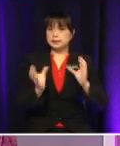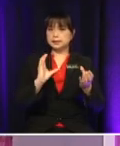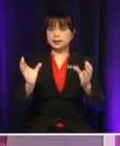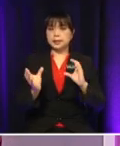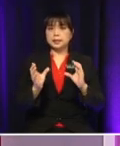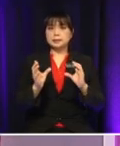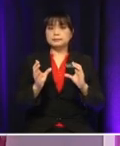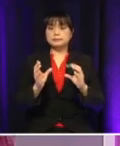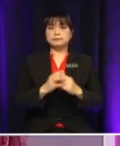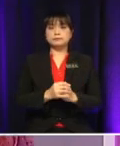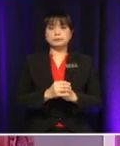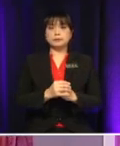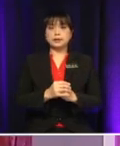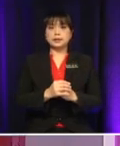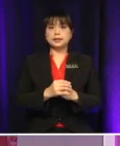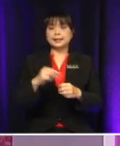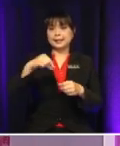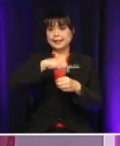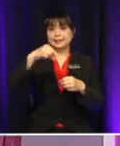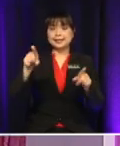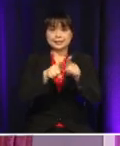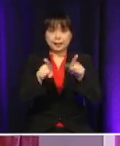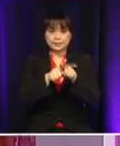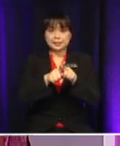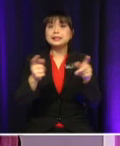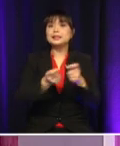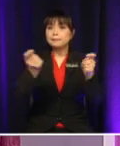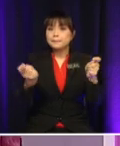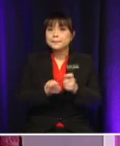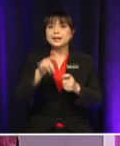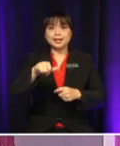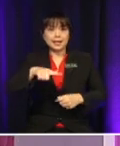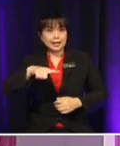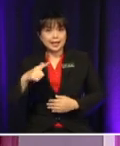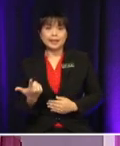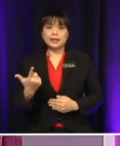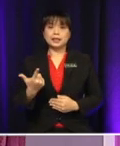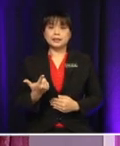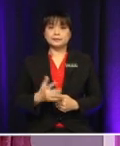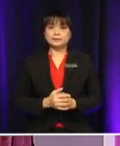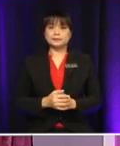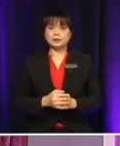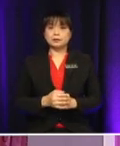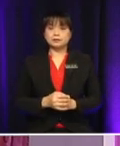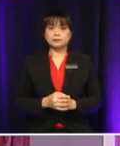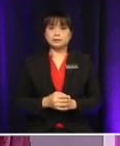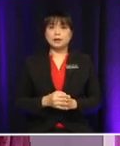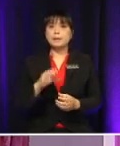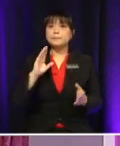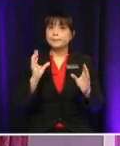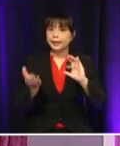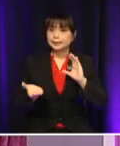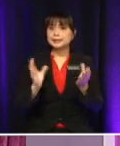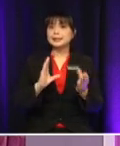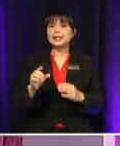sama di tempat yang berlainan ingat ya murid-murid di sekalian anda perlu membandingkan gas yang